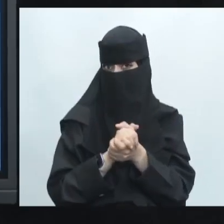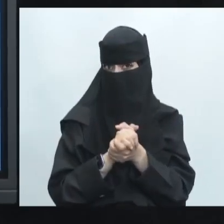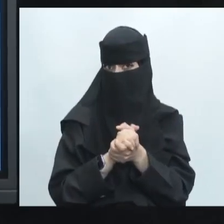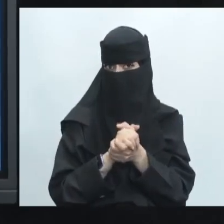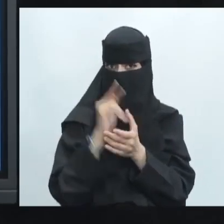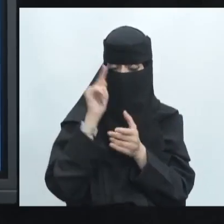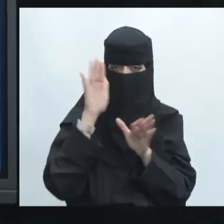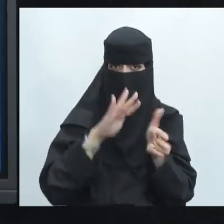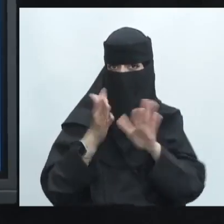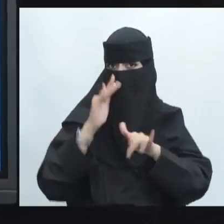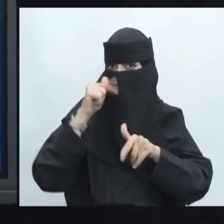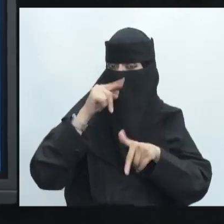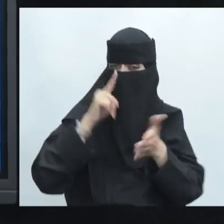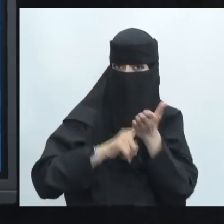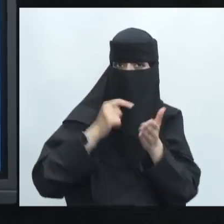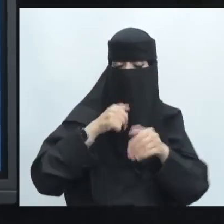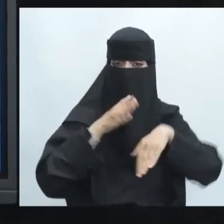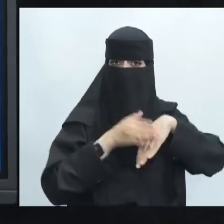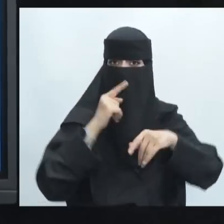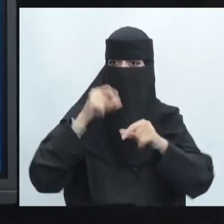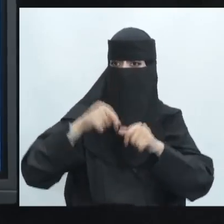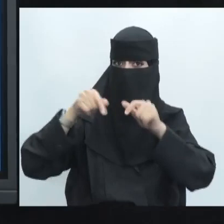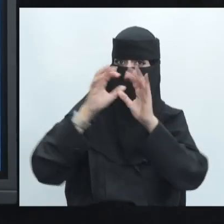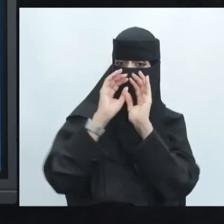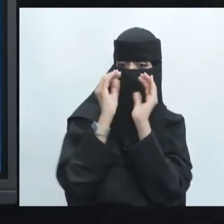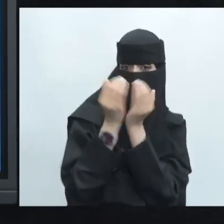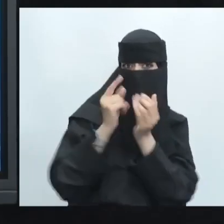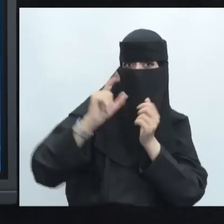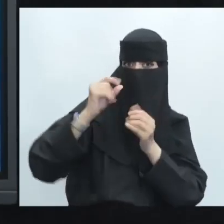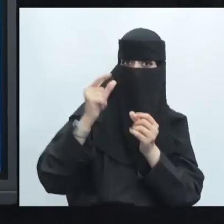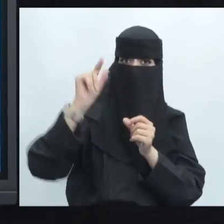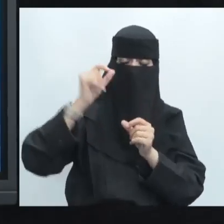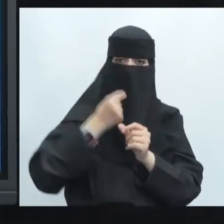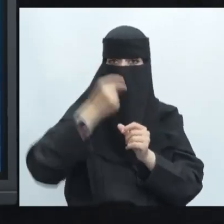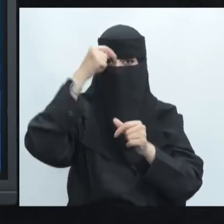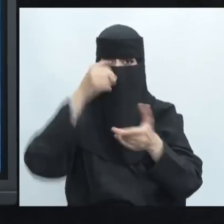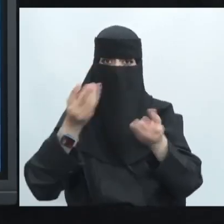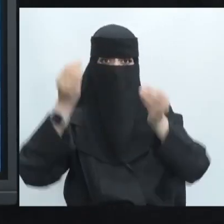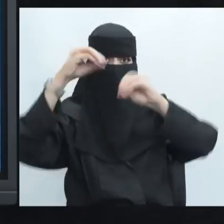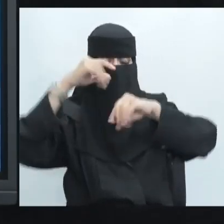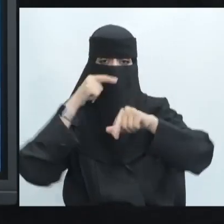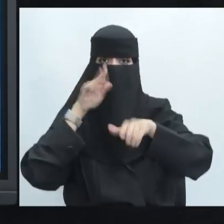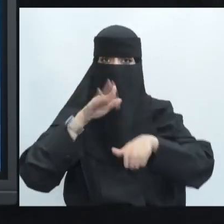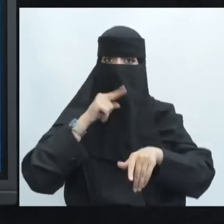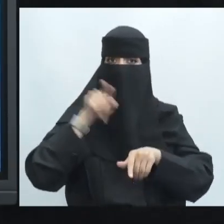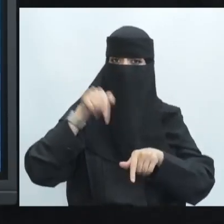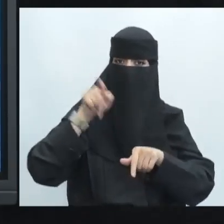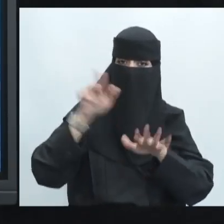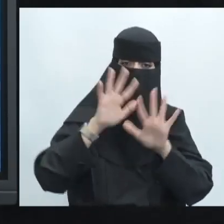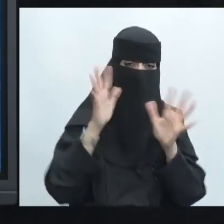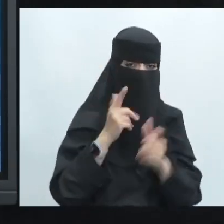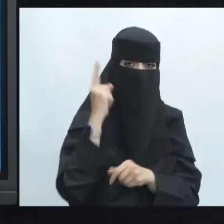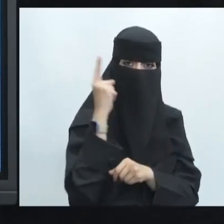اقل او ان تكون الخدمه هي جوده اعلى او ميزه او صفه او خدمه اضافيه وبالتالي اي